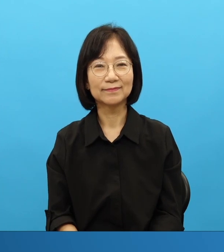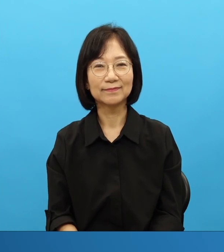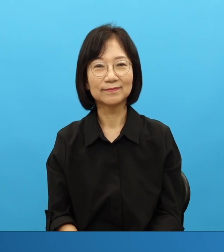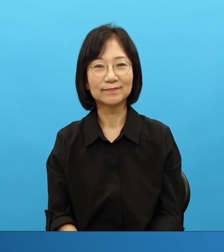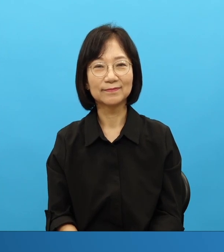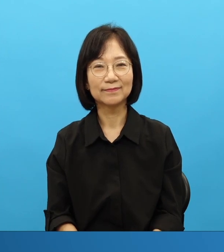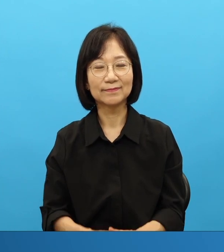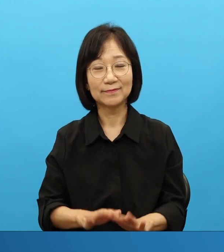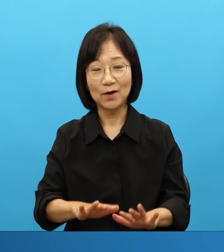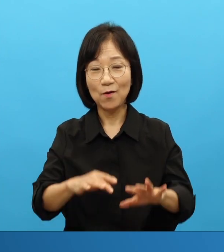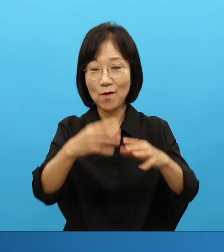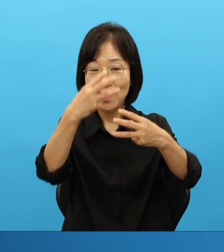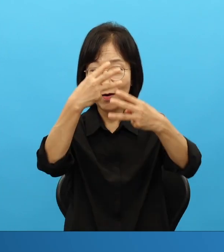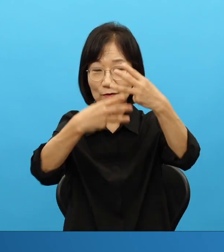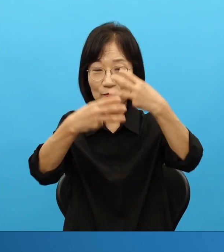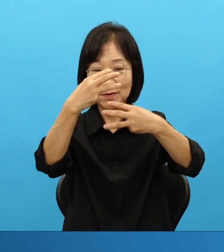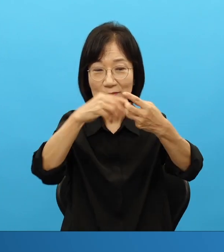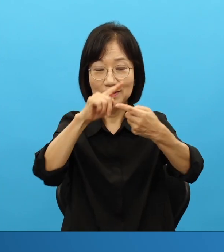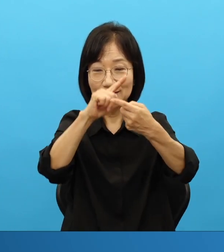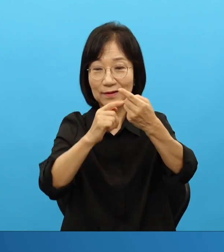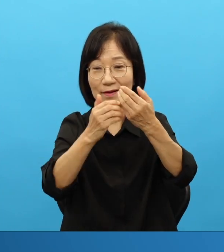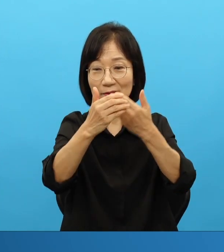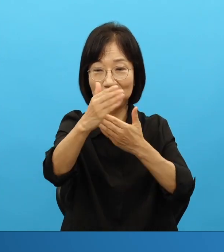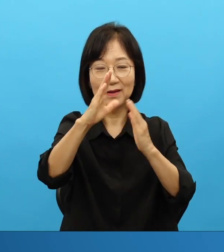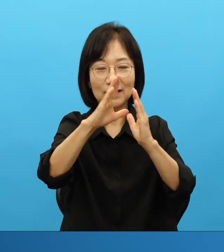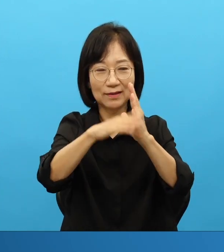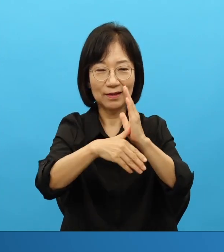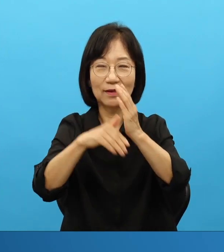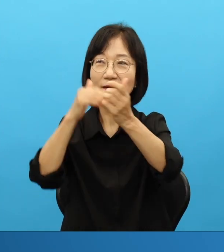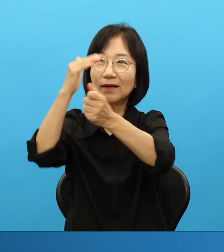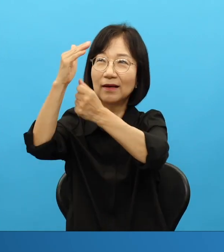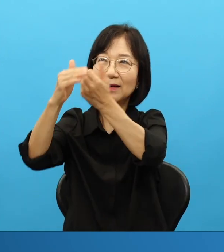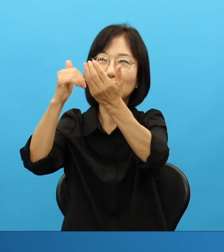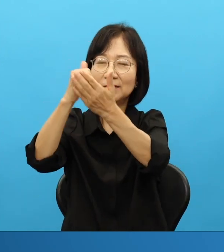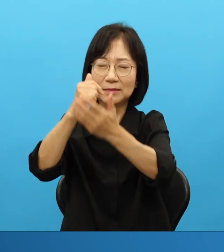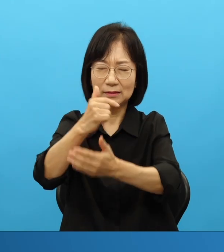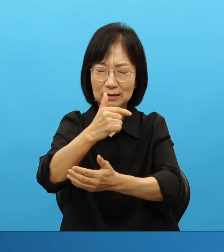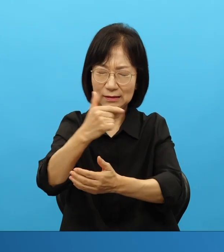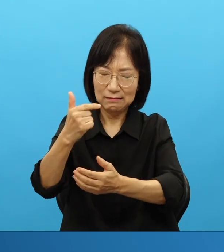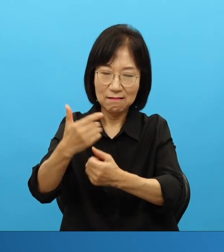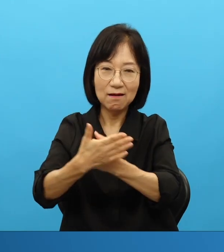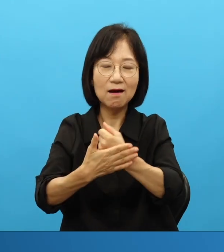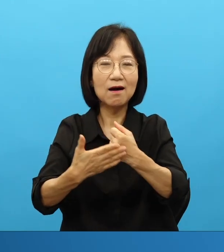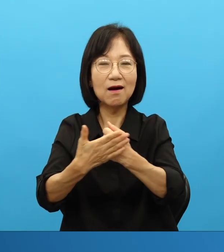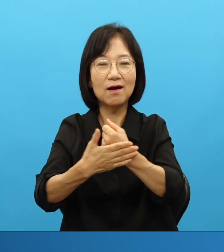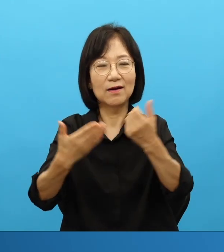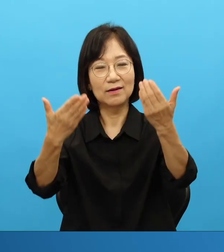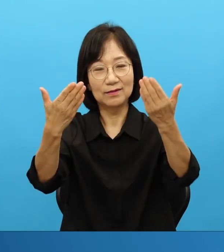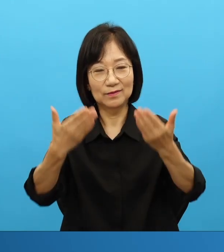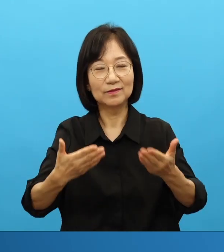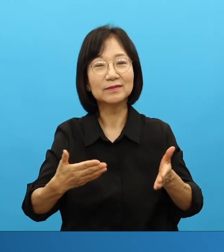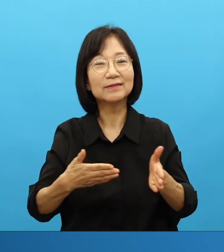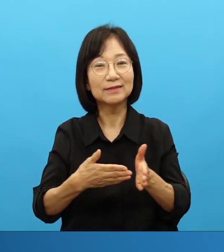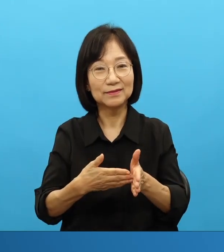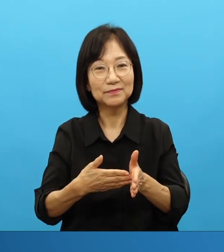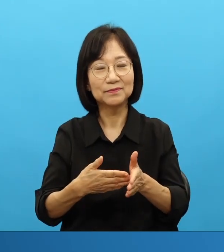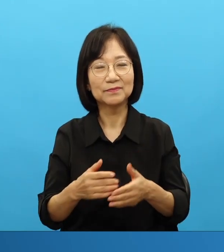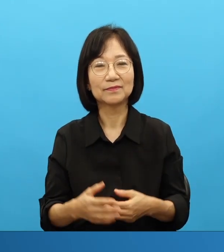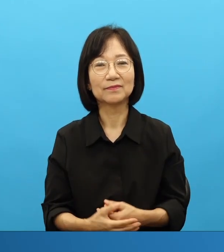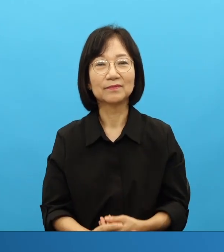이번 렘넌트 때에는 하나님이 많은 은혜를 주셨습니다. God gave us a lot of grace during the most recent World Remnant